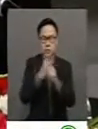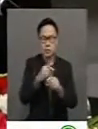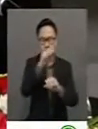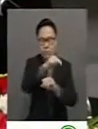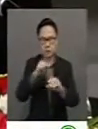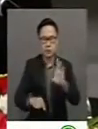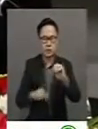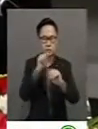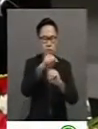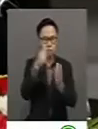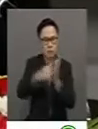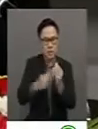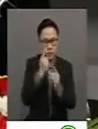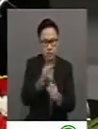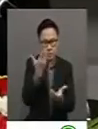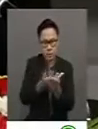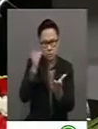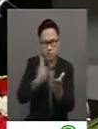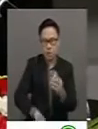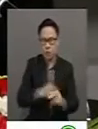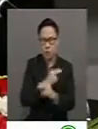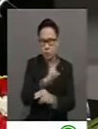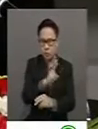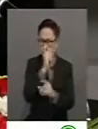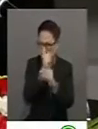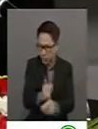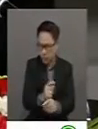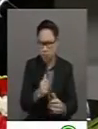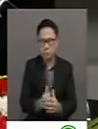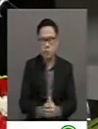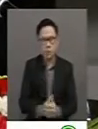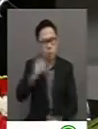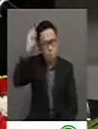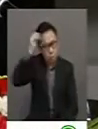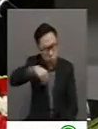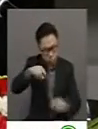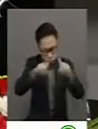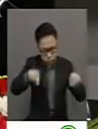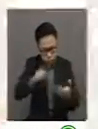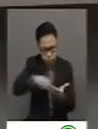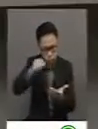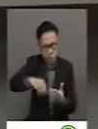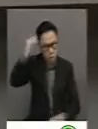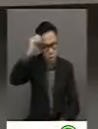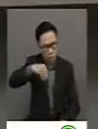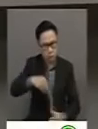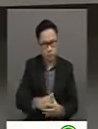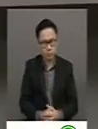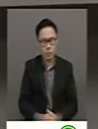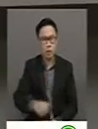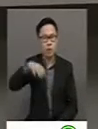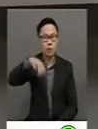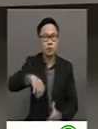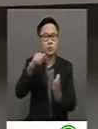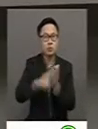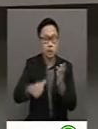ของราคารถพร้อมค่าปรับอีก2เท่าฐานที่แจ้งแหล่งที่มาของรถเป็นเท็จ กรมศุลกาก